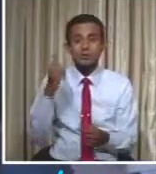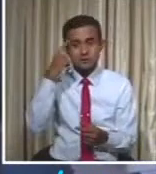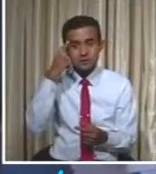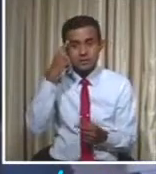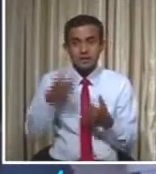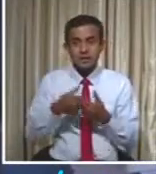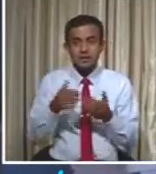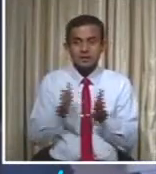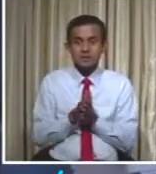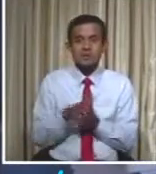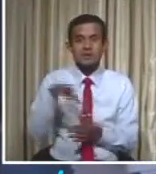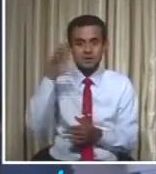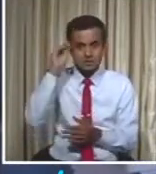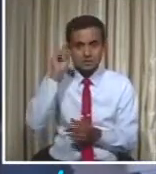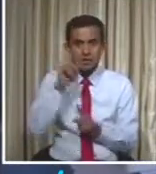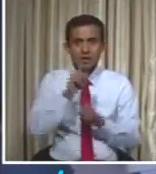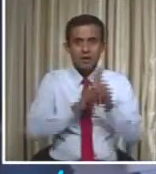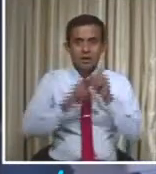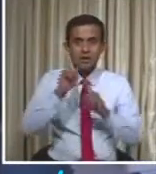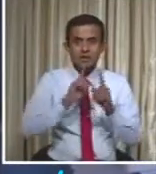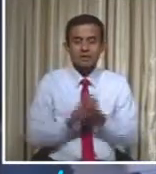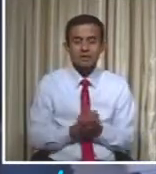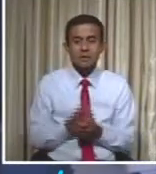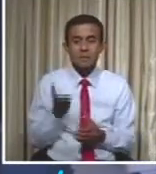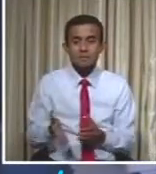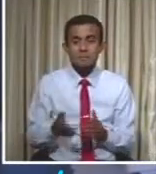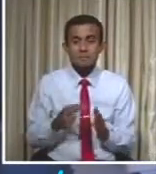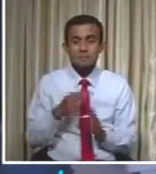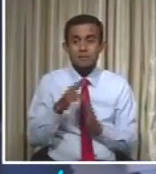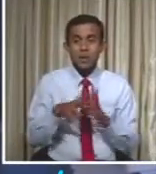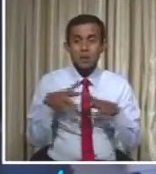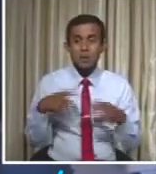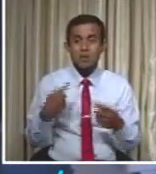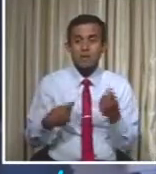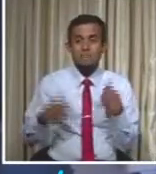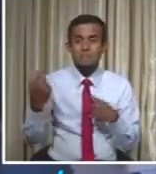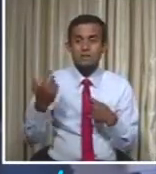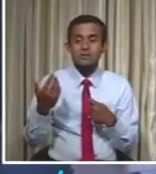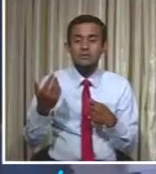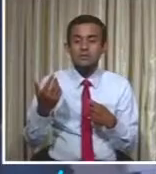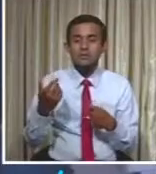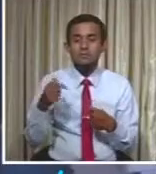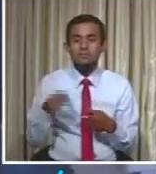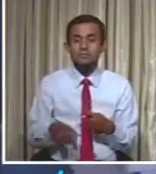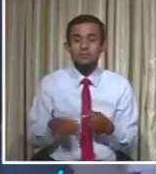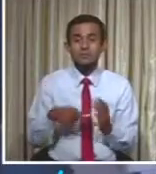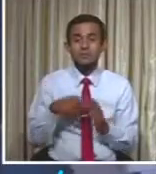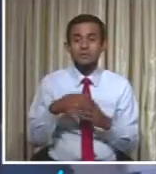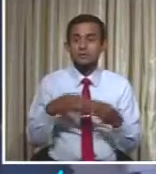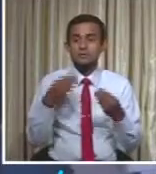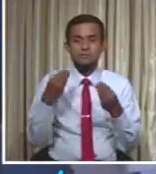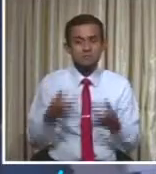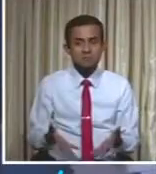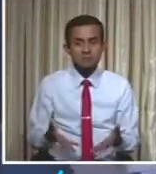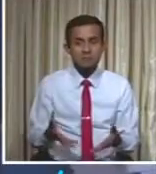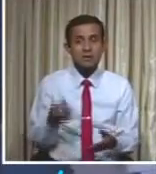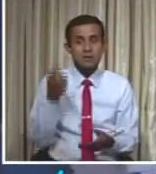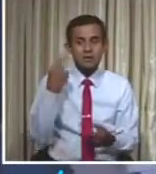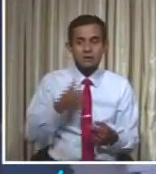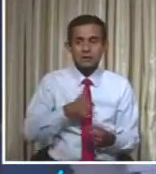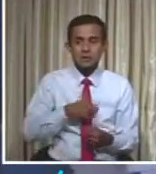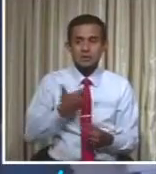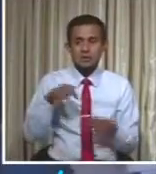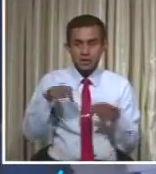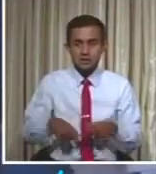තමන් තේරුම් අරගෙන කතා කරන්න මේකෙදි ජාතික සම්පත් විකුණනවා කොයි පැත්තෙන් හරි ඒක ජාතික අපරාධයක් අපි එදත් විරුද්ධයි